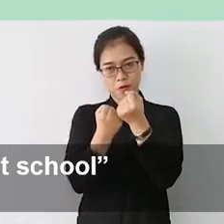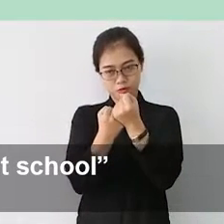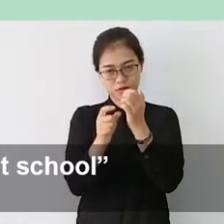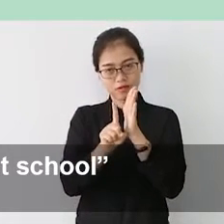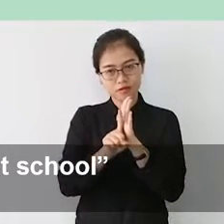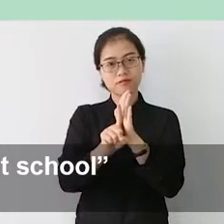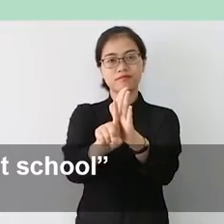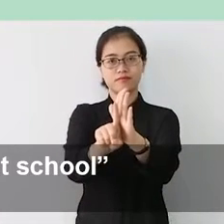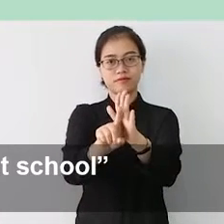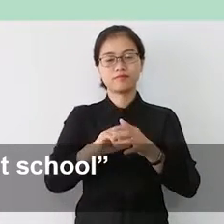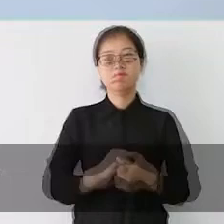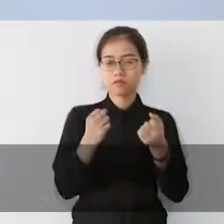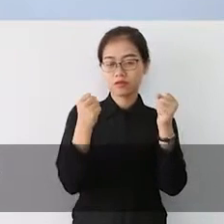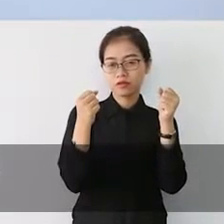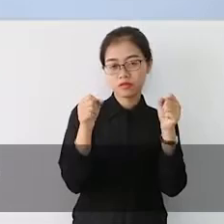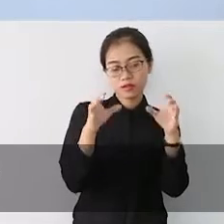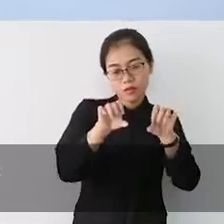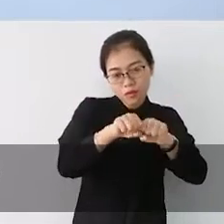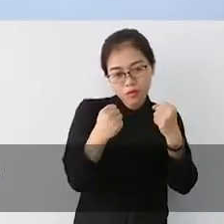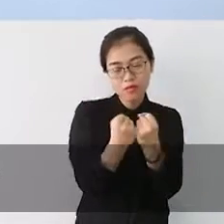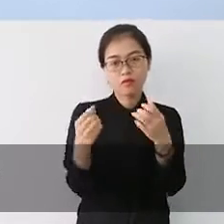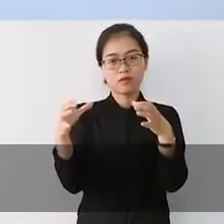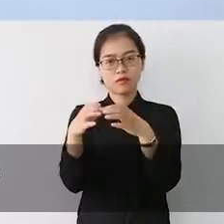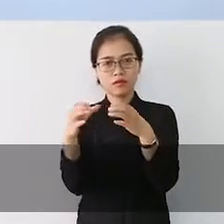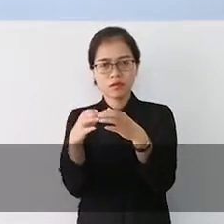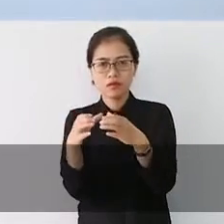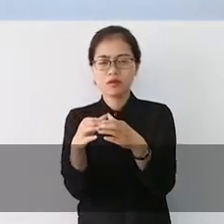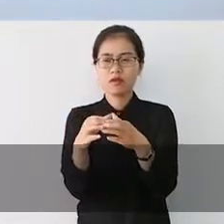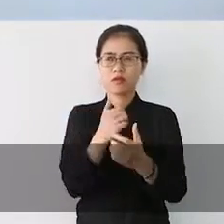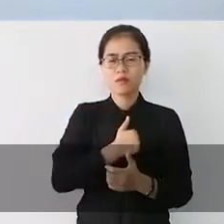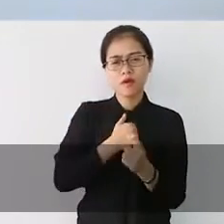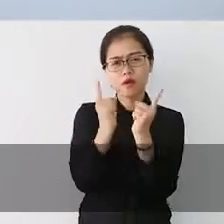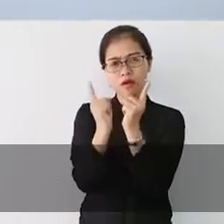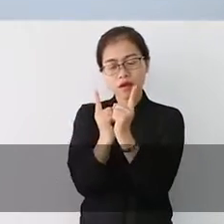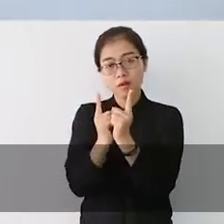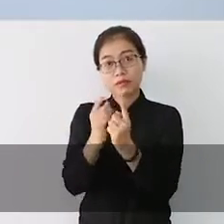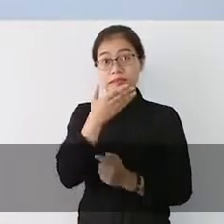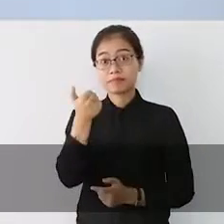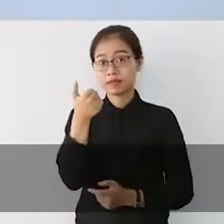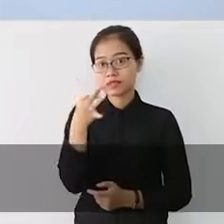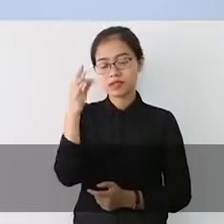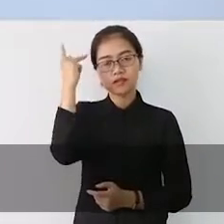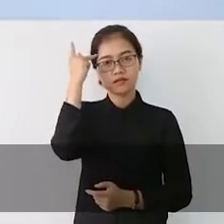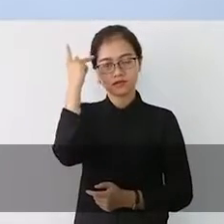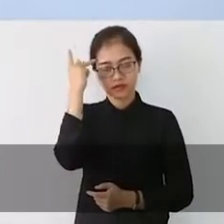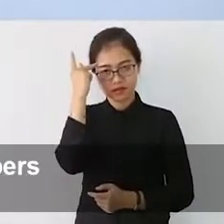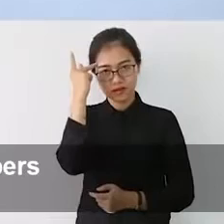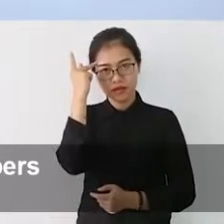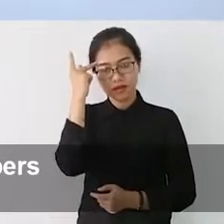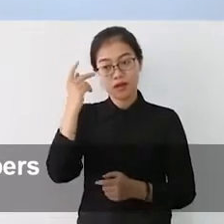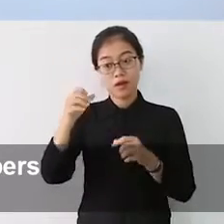tiên mà nhà tài trợ hướng đến. Hỗ trợ các nhóm yếu thế, trong đó đặc biệt là người khuyết tật là một trong những trọng tâm của chương trình